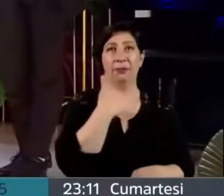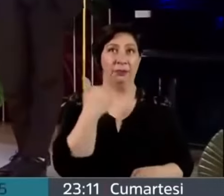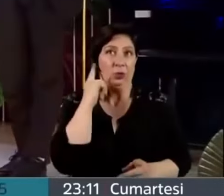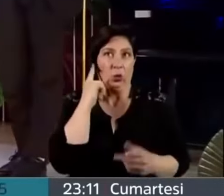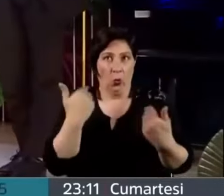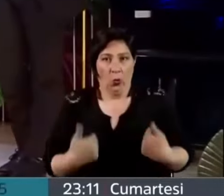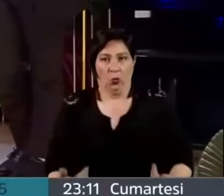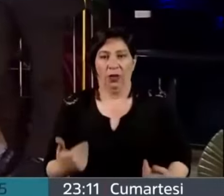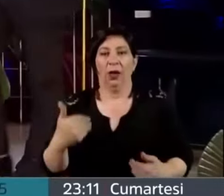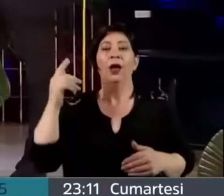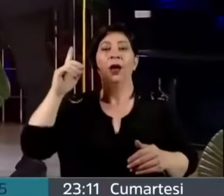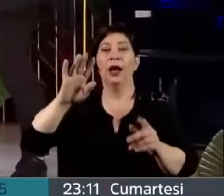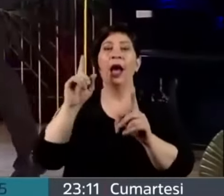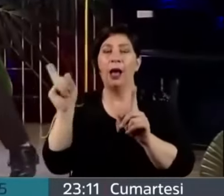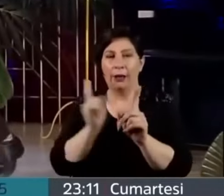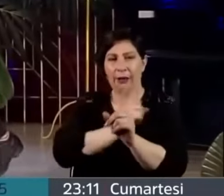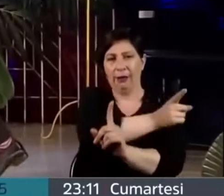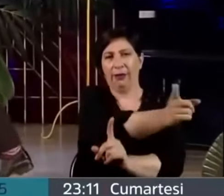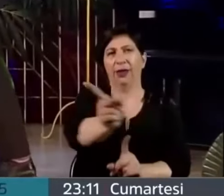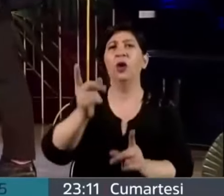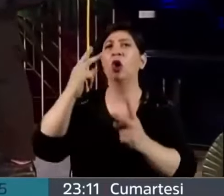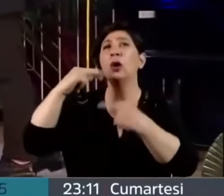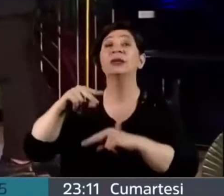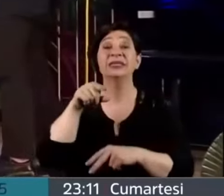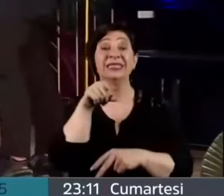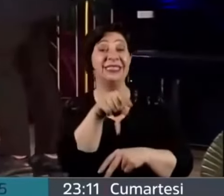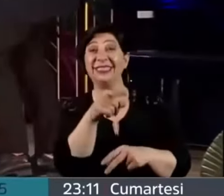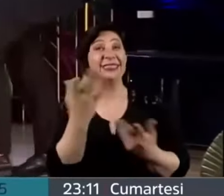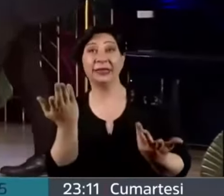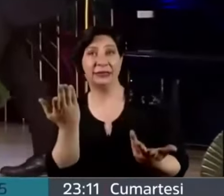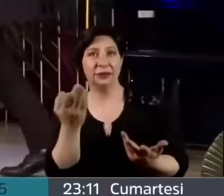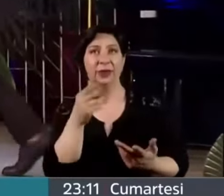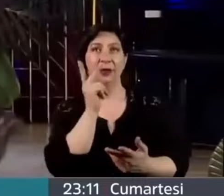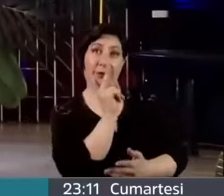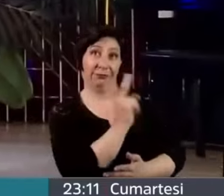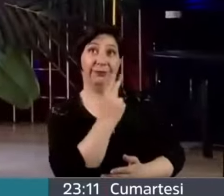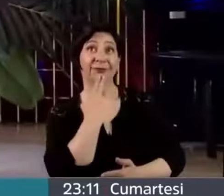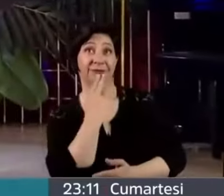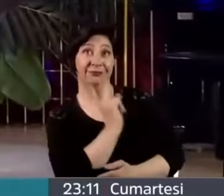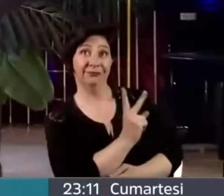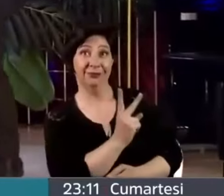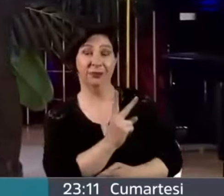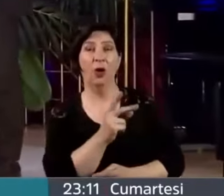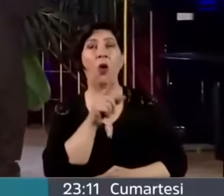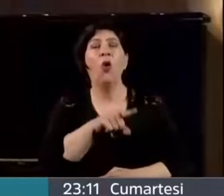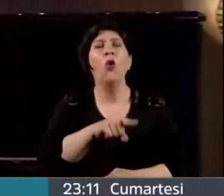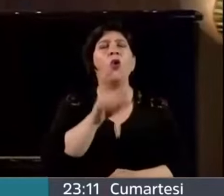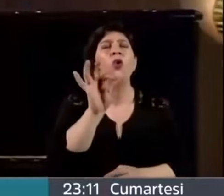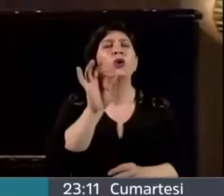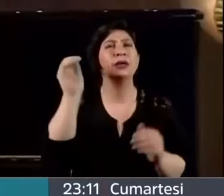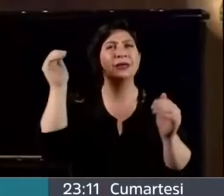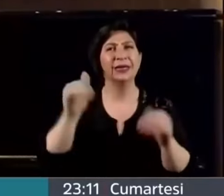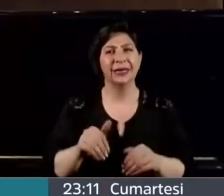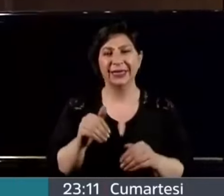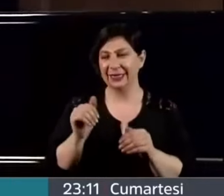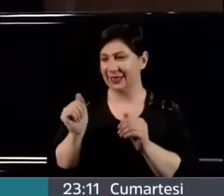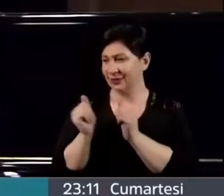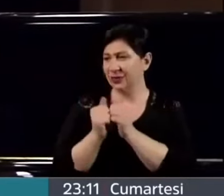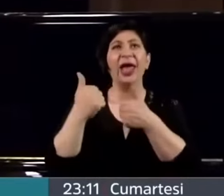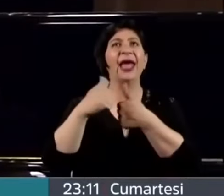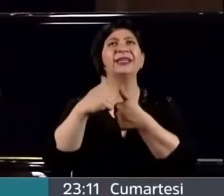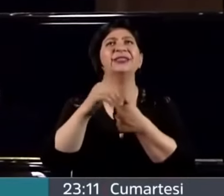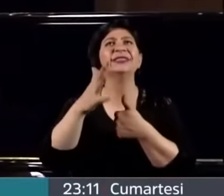olarak. Geçerim, arkadan dolaşırım falan. Sizde şöyle bir şey oluyor. Siz o gün geldiniz oraya, yanınızda